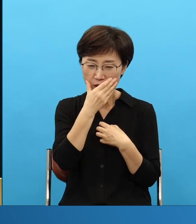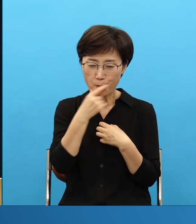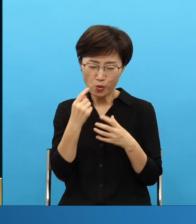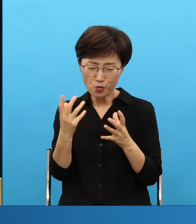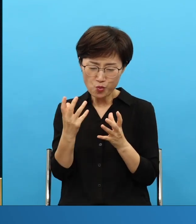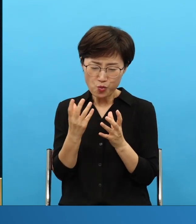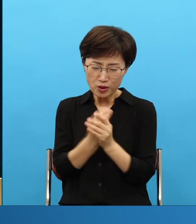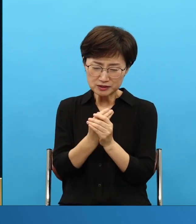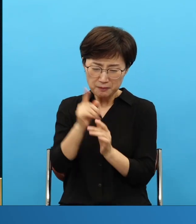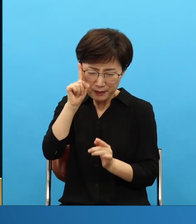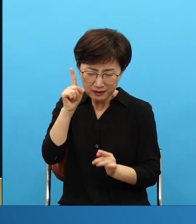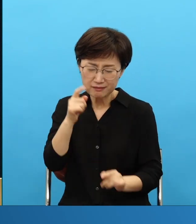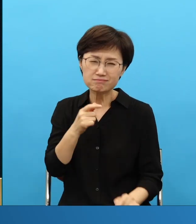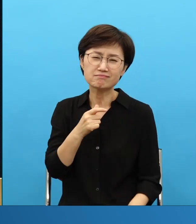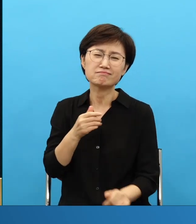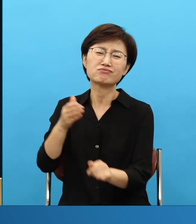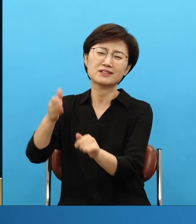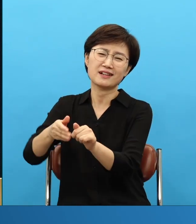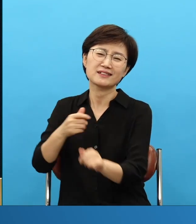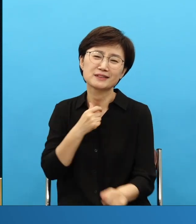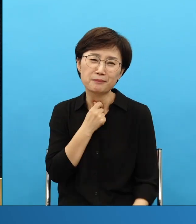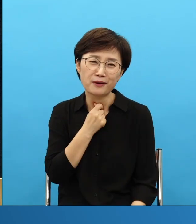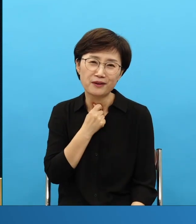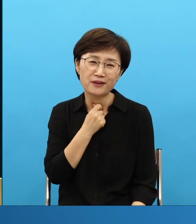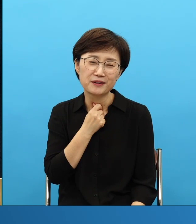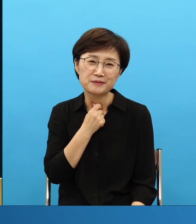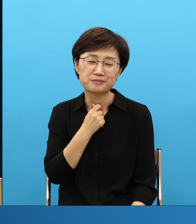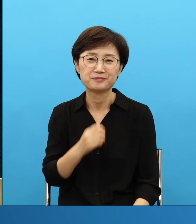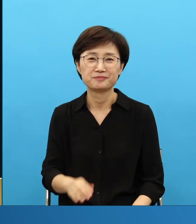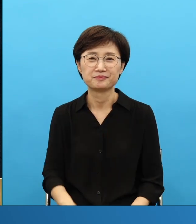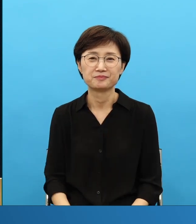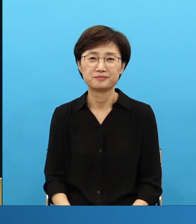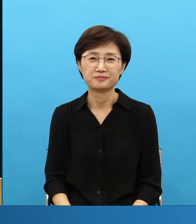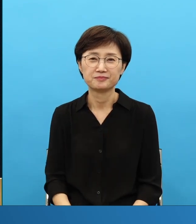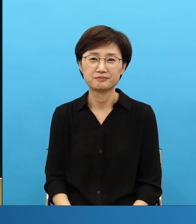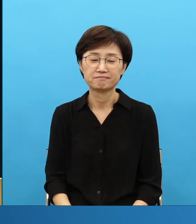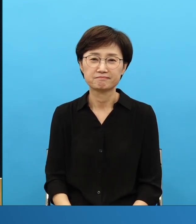the man has to have complete gospel. 여러분 그